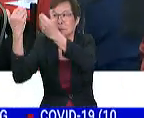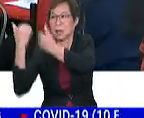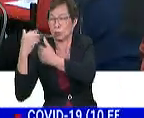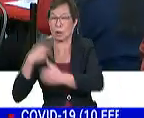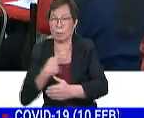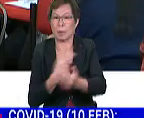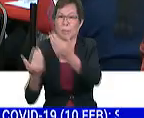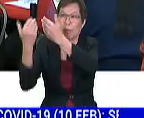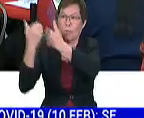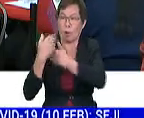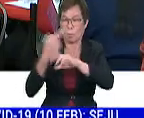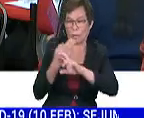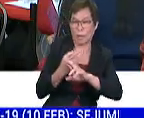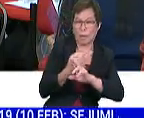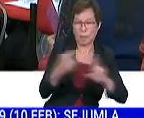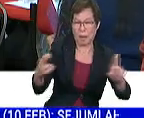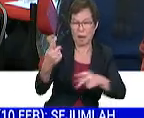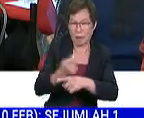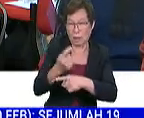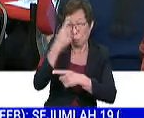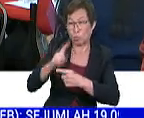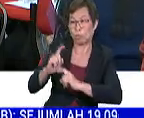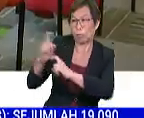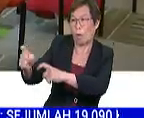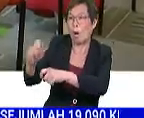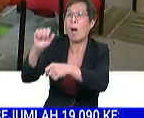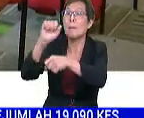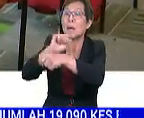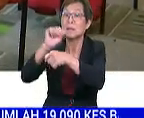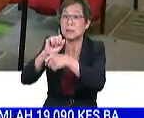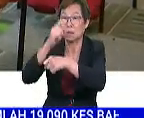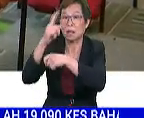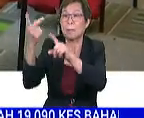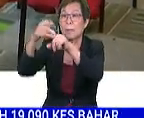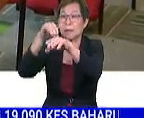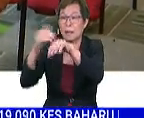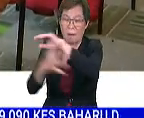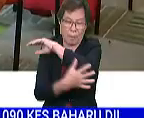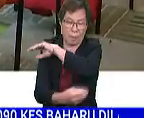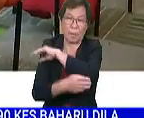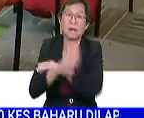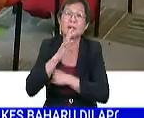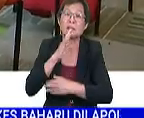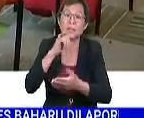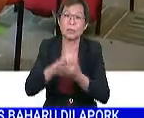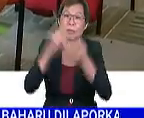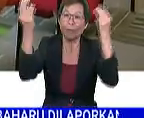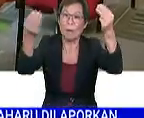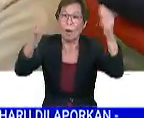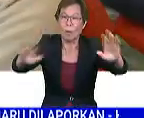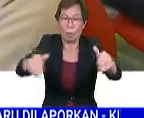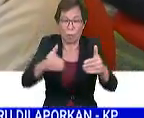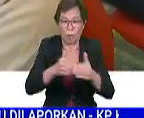kami sebagai penyedia latihan untuk memberikan pekerjaan kepada Asna belia berkata demikian pada Majlis